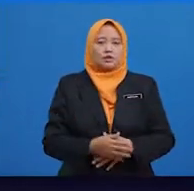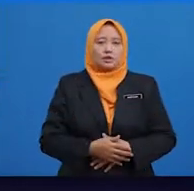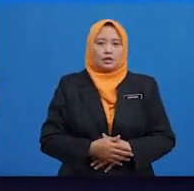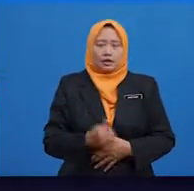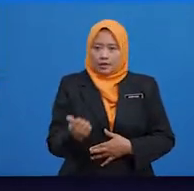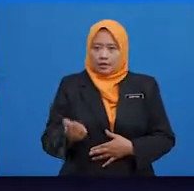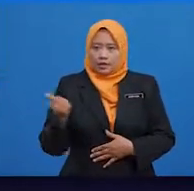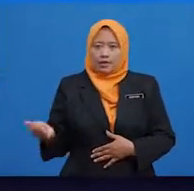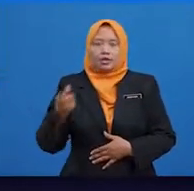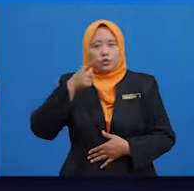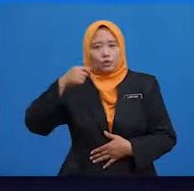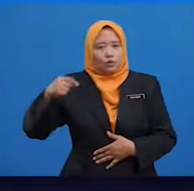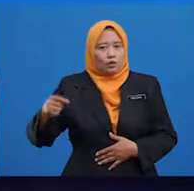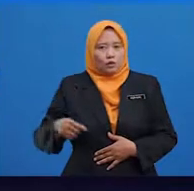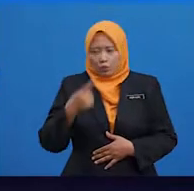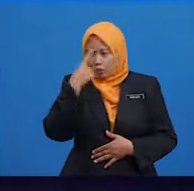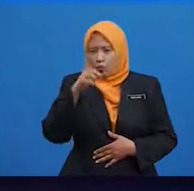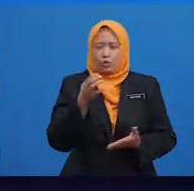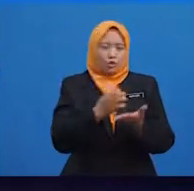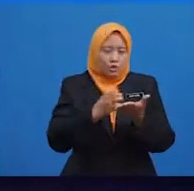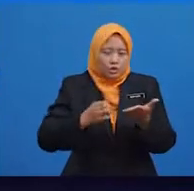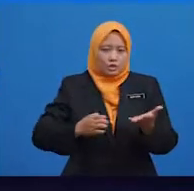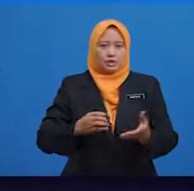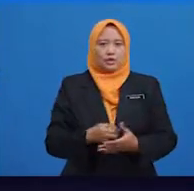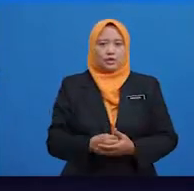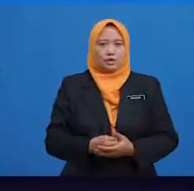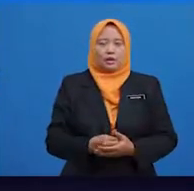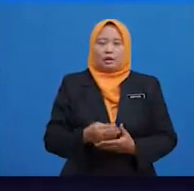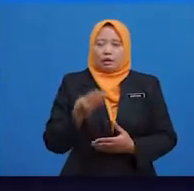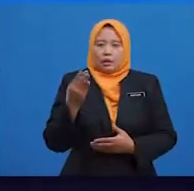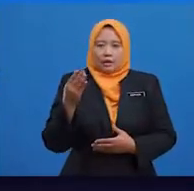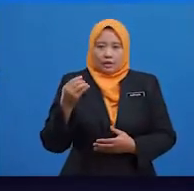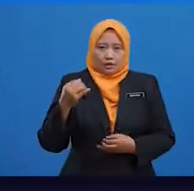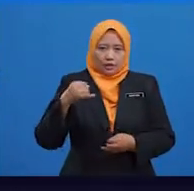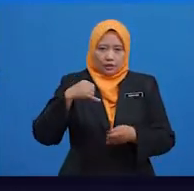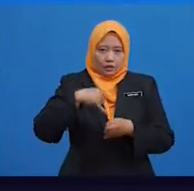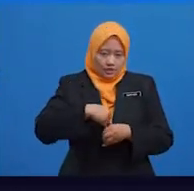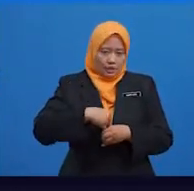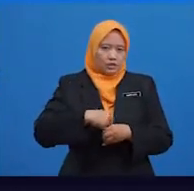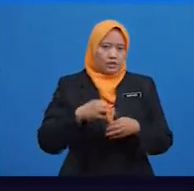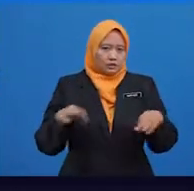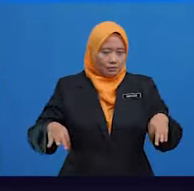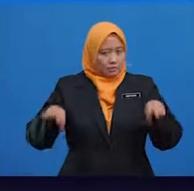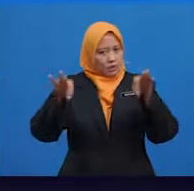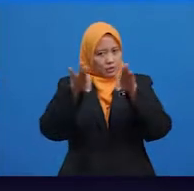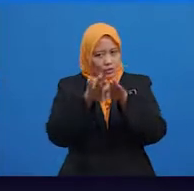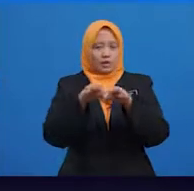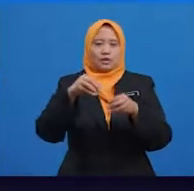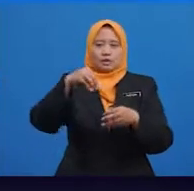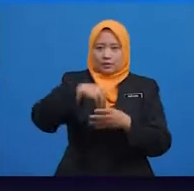untuk pelajar mencatat beberapa isi penting pembelajaran pada sesi ini.